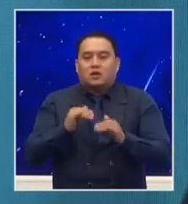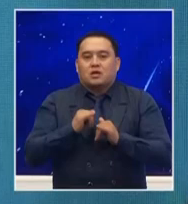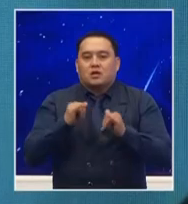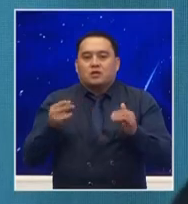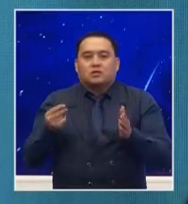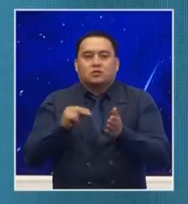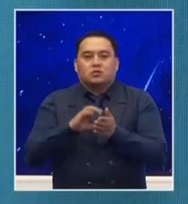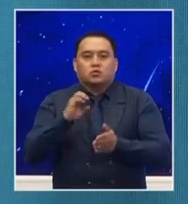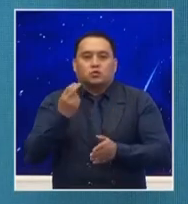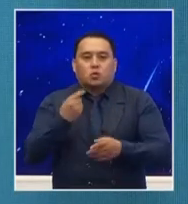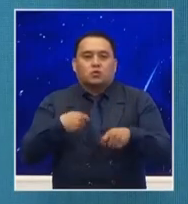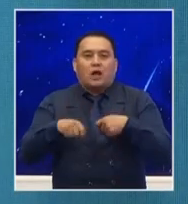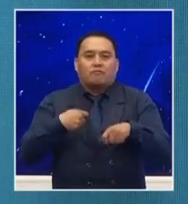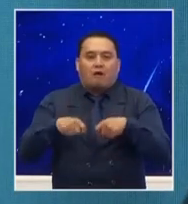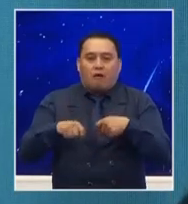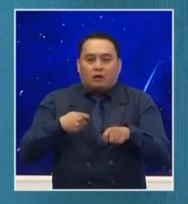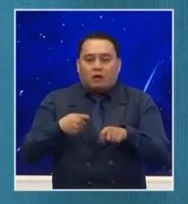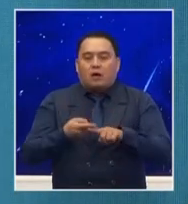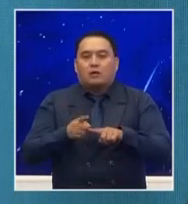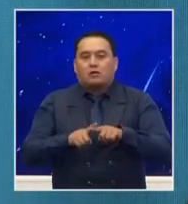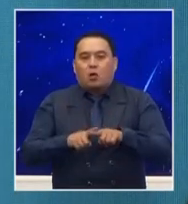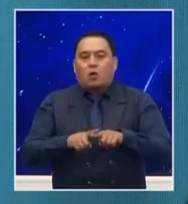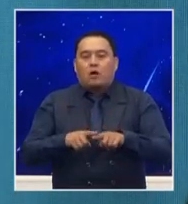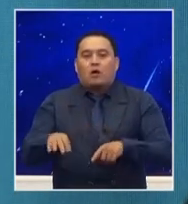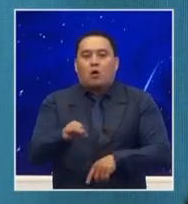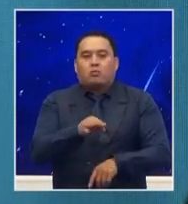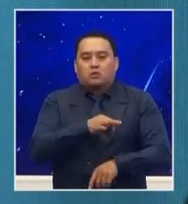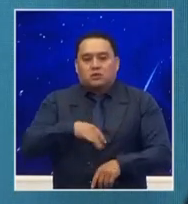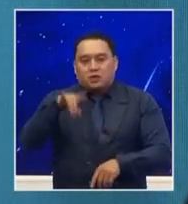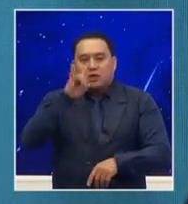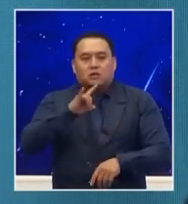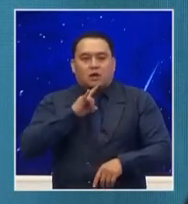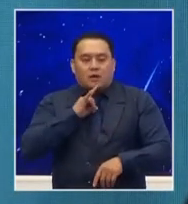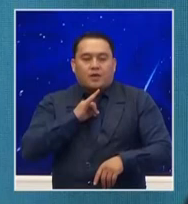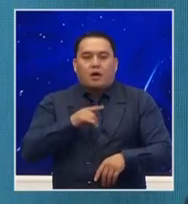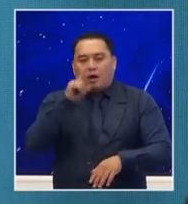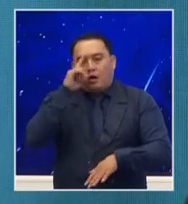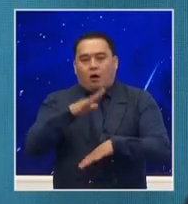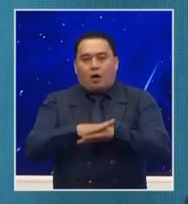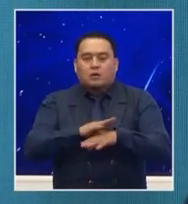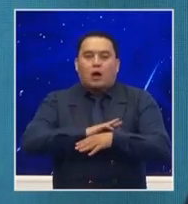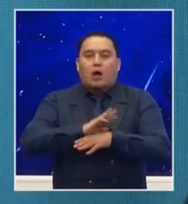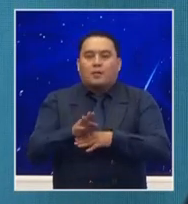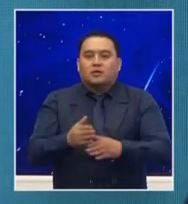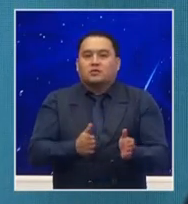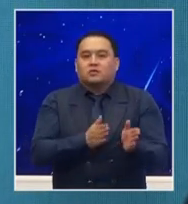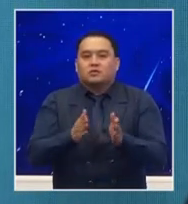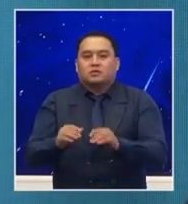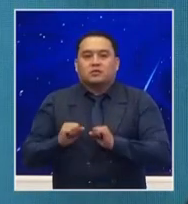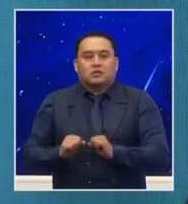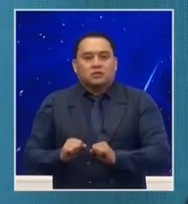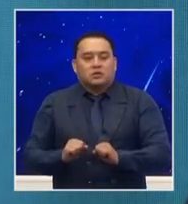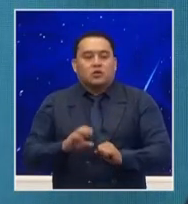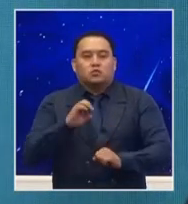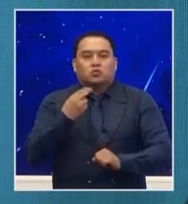роста цен на социально значимые продовольственные товары в ряде областей страны. Акиматам регионов принять меры по обеспечению стабилизации цен